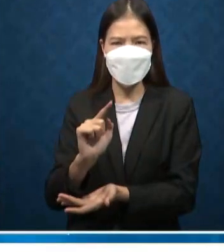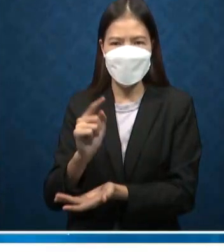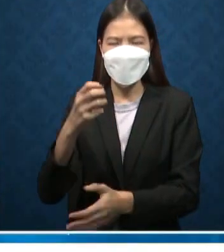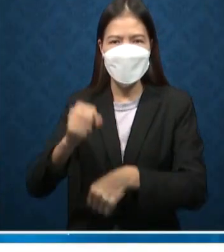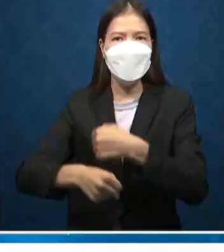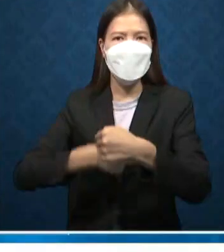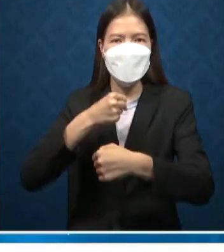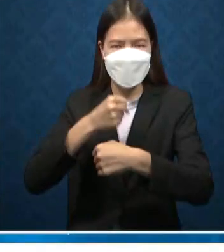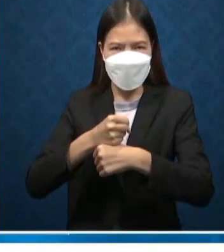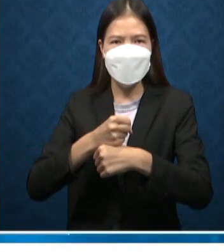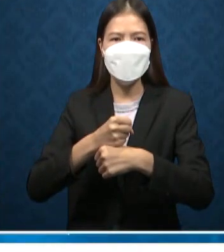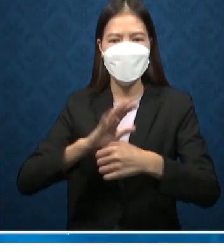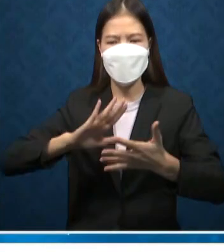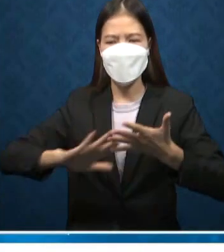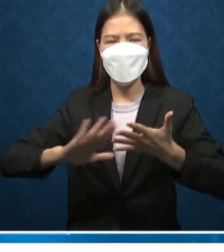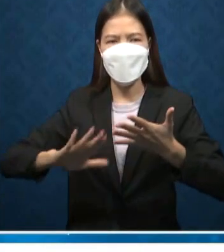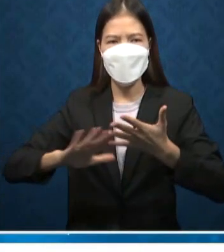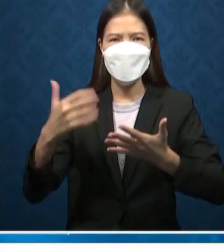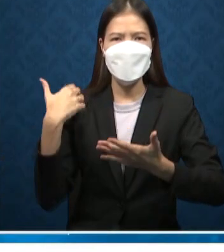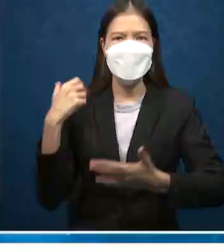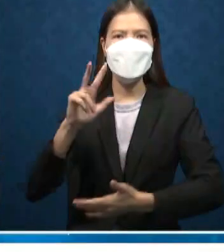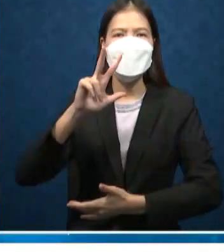ปลายปีงบประมาณไปจำนวน